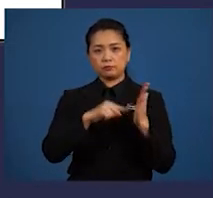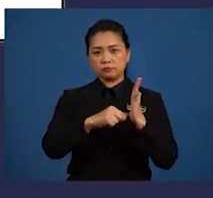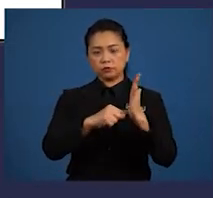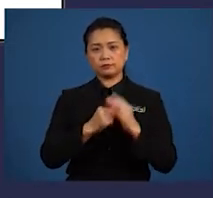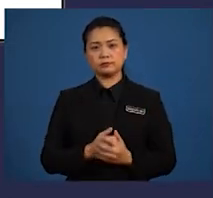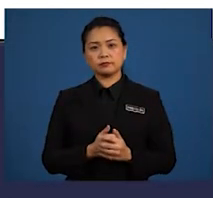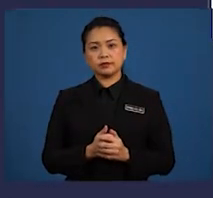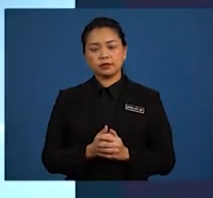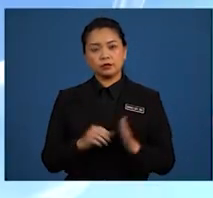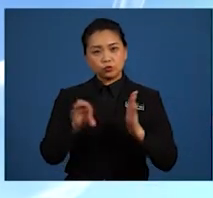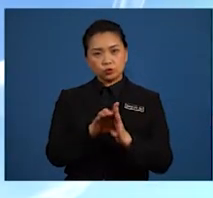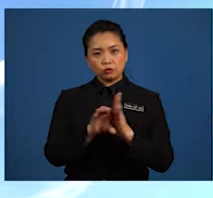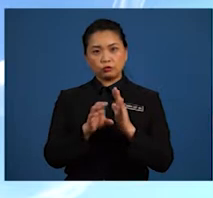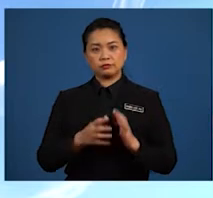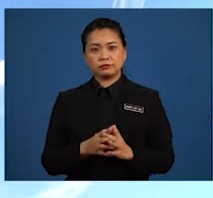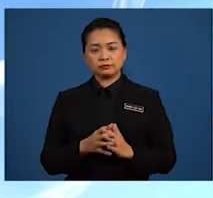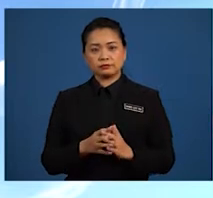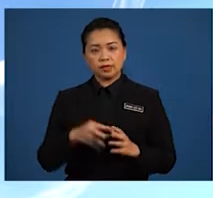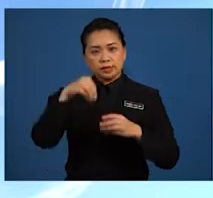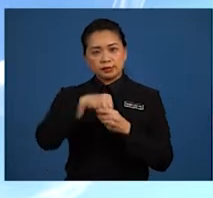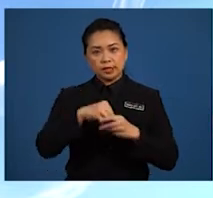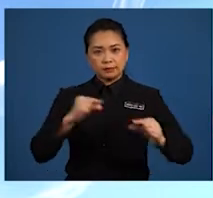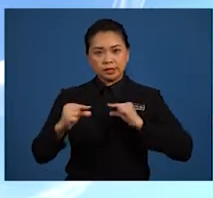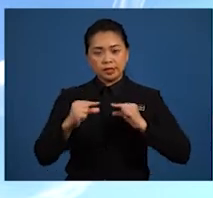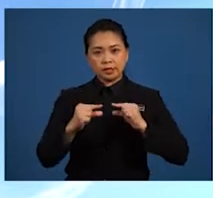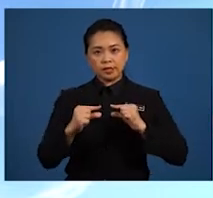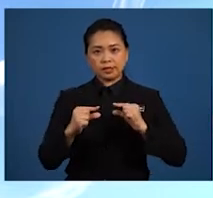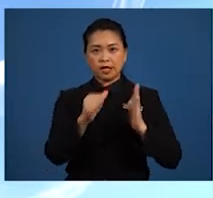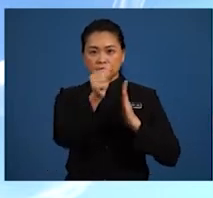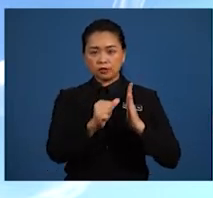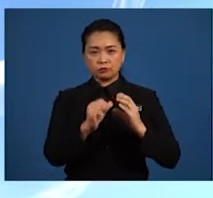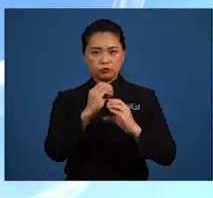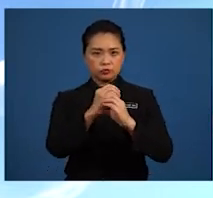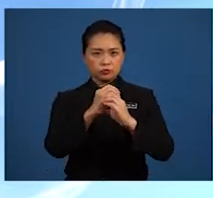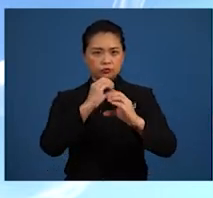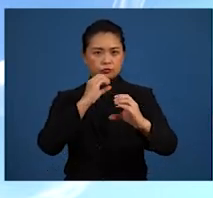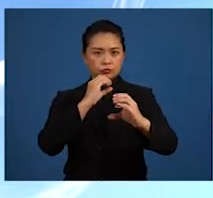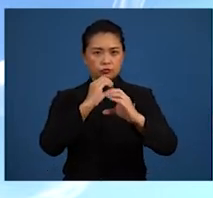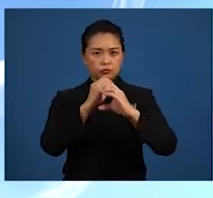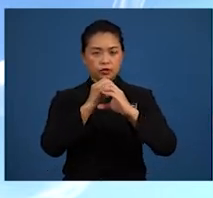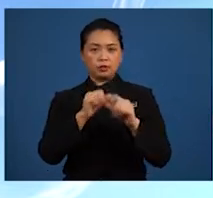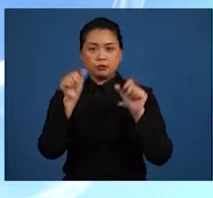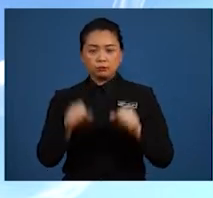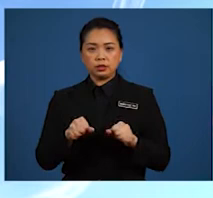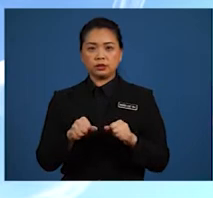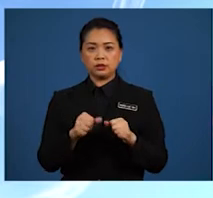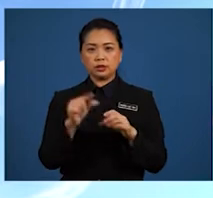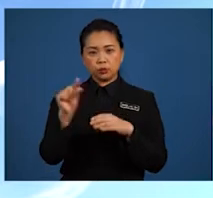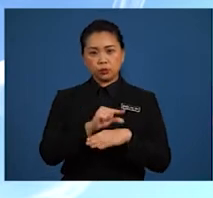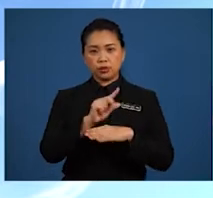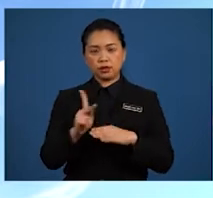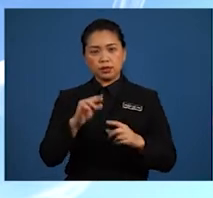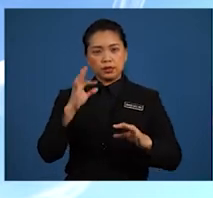meja contohnya dalam gerakan animasi Zoom boleh digunakan